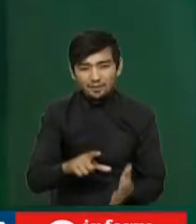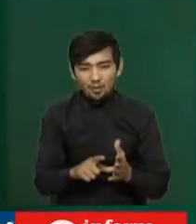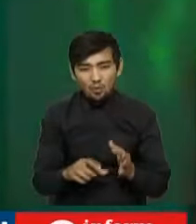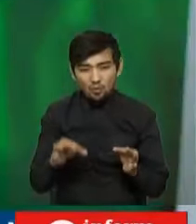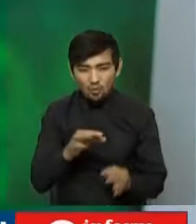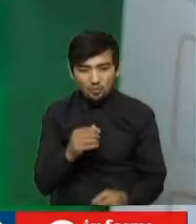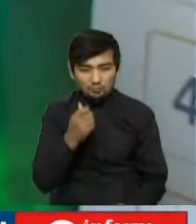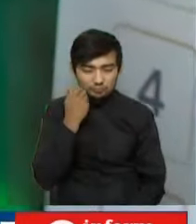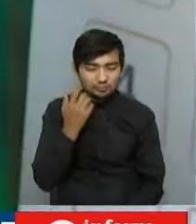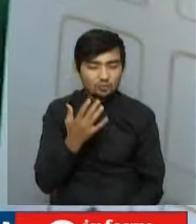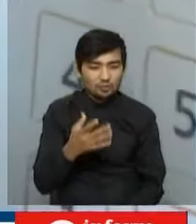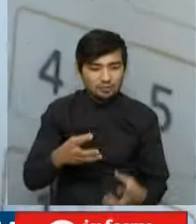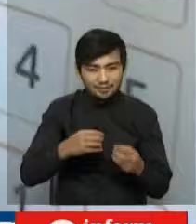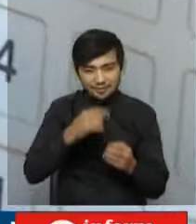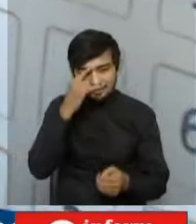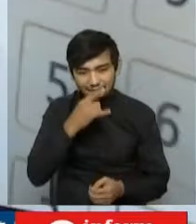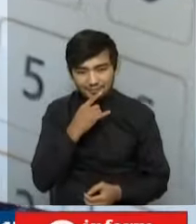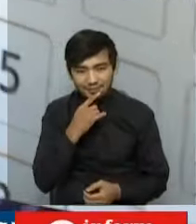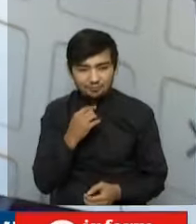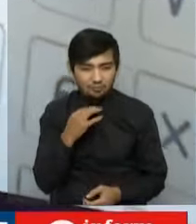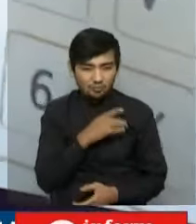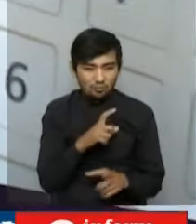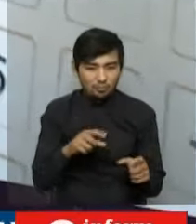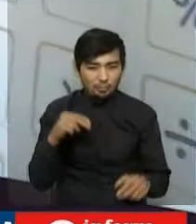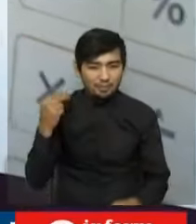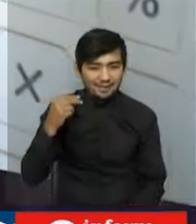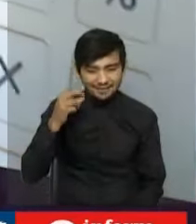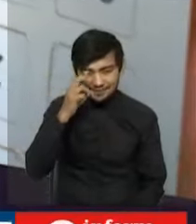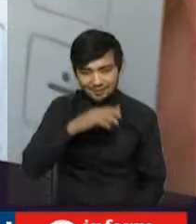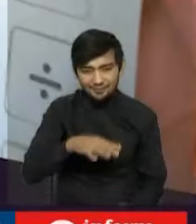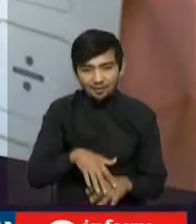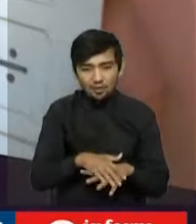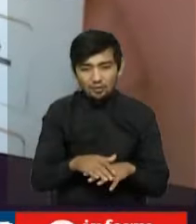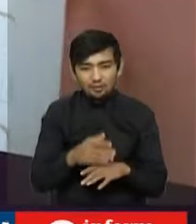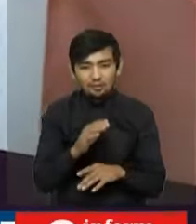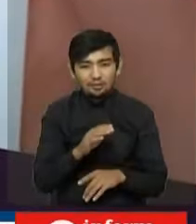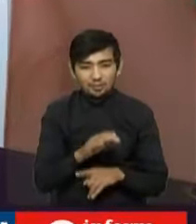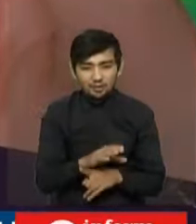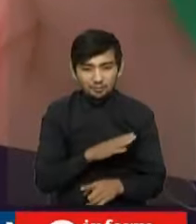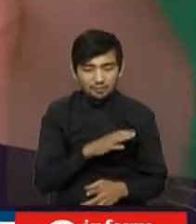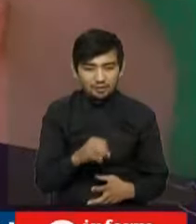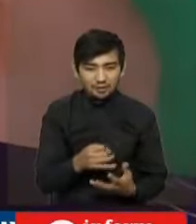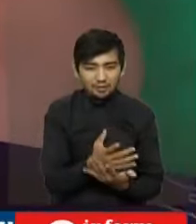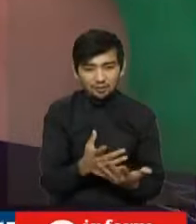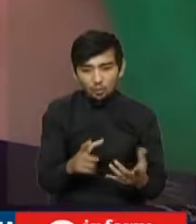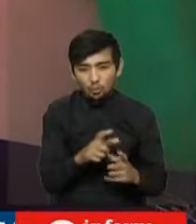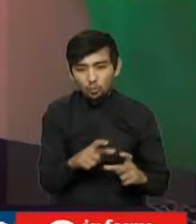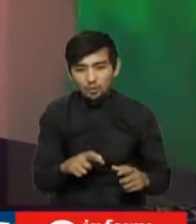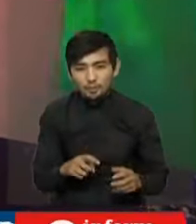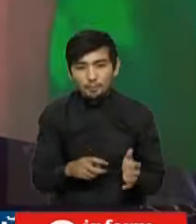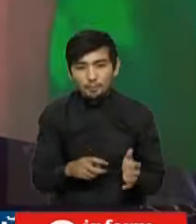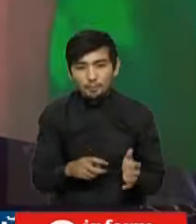обсуждают в Казахстане. Новшество предложил президент страны в послании народу. Некоторые граждане опасаются, что новые ставки ударят по среднему